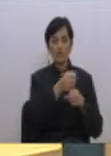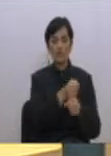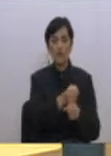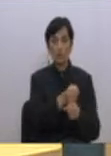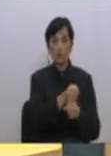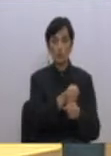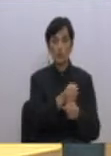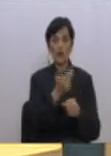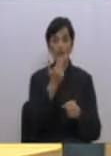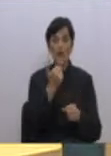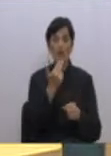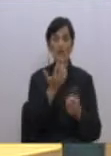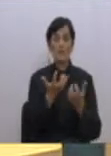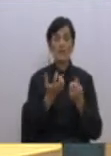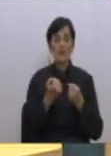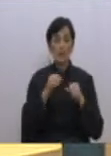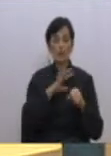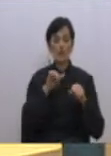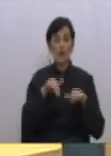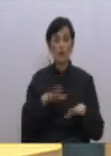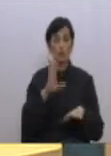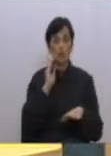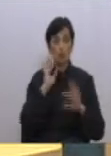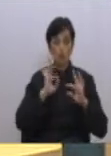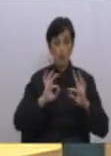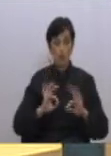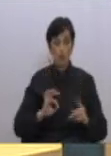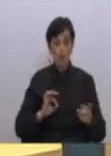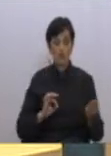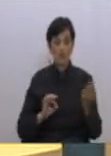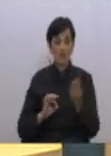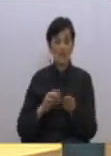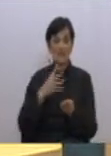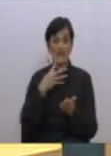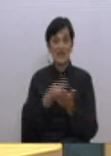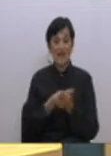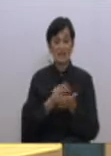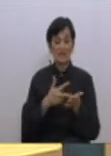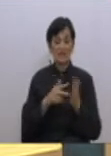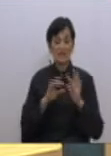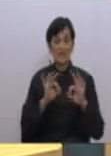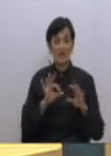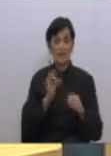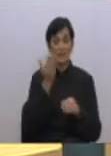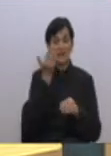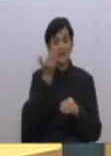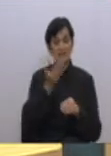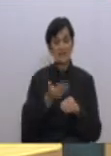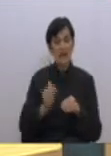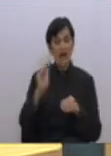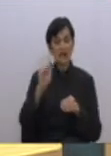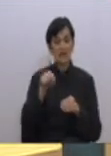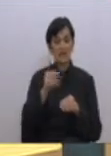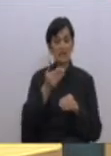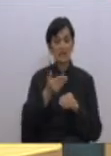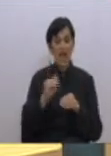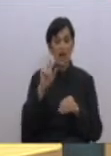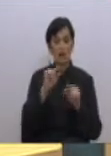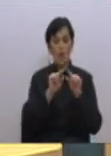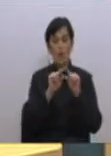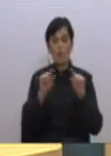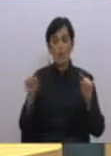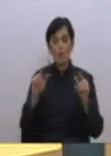da. Ichna mirebuli gata scotile baro, rodis procuratura este armuet gina, stau și angarish, salket. Icos sal că muhlat